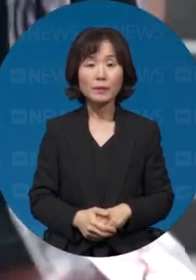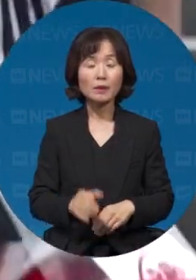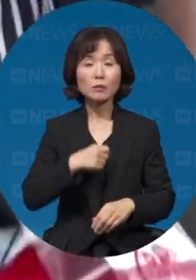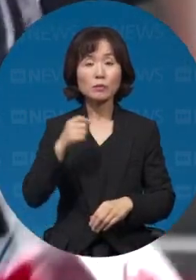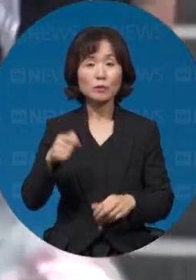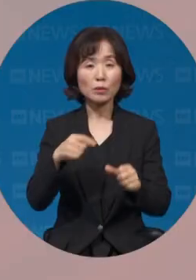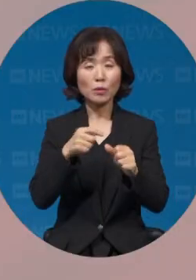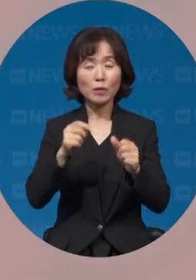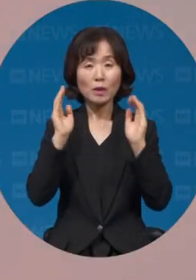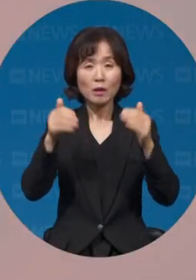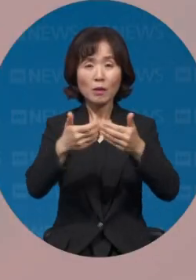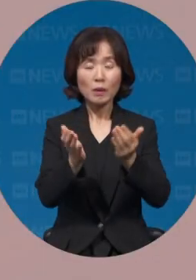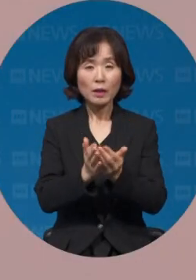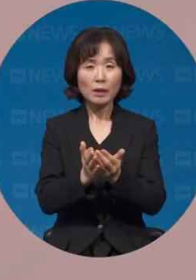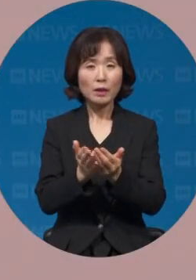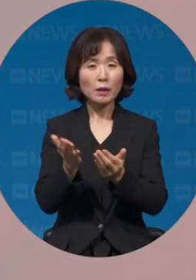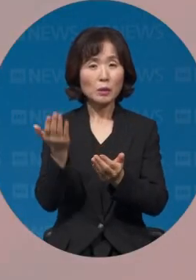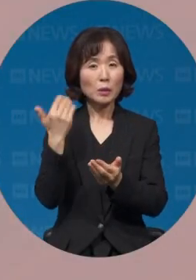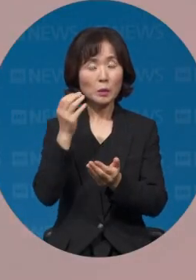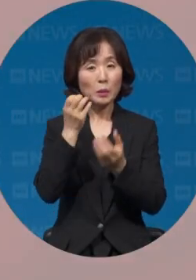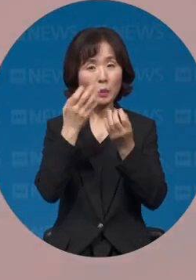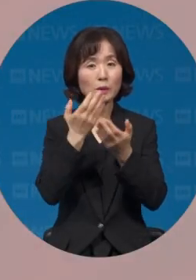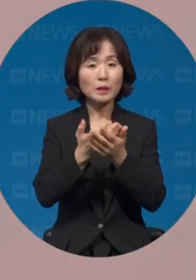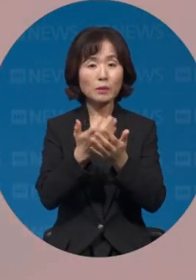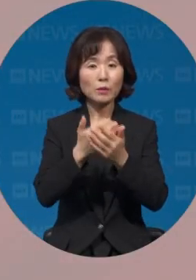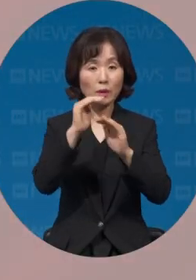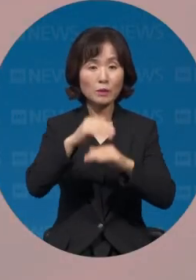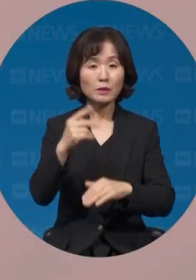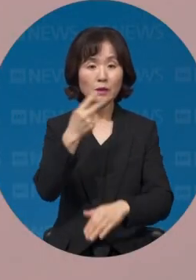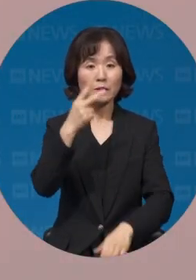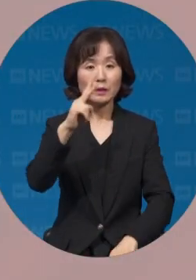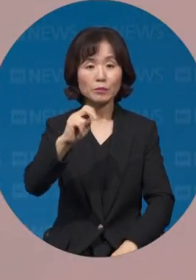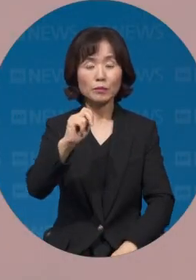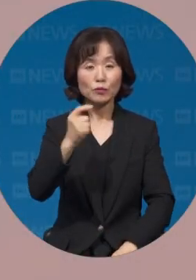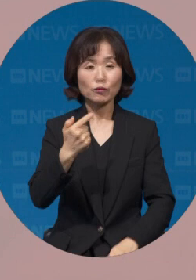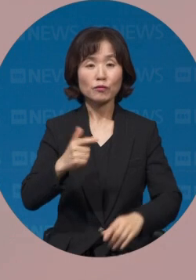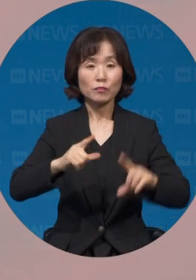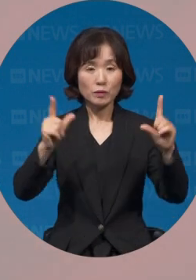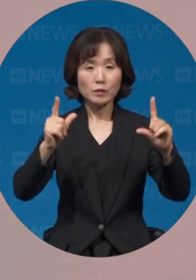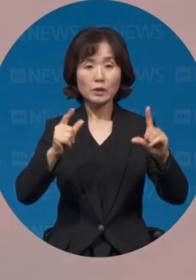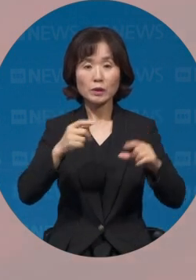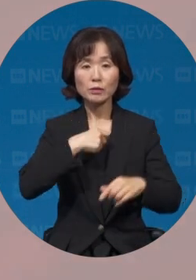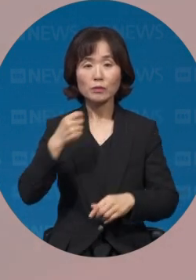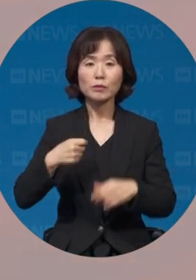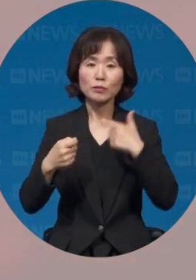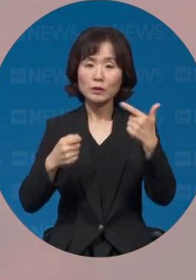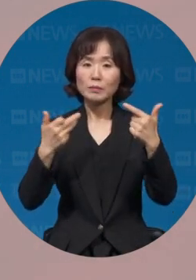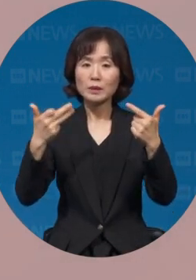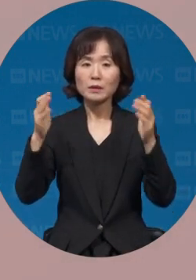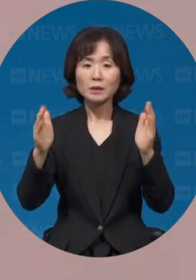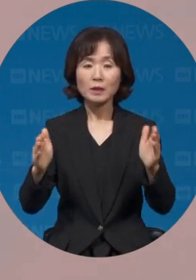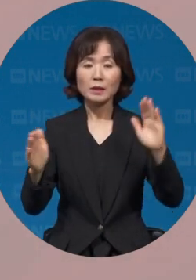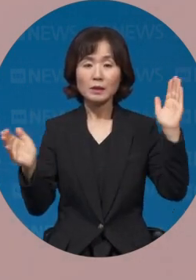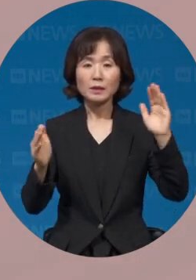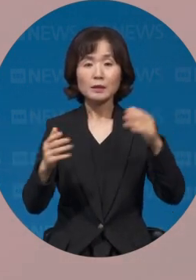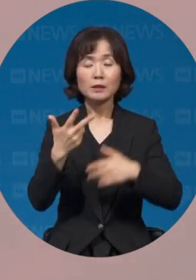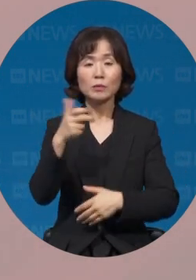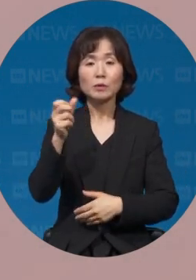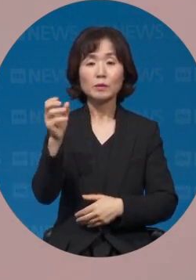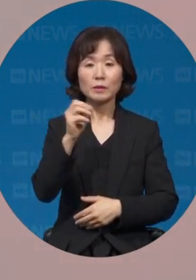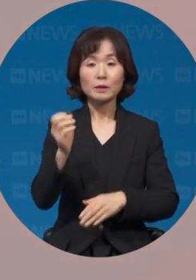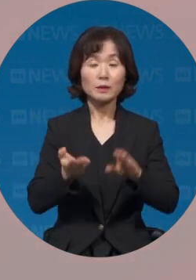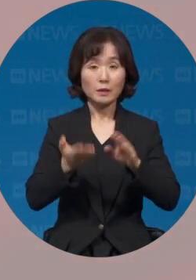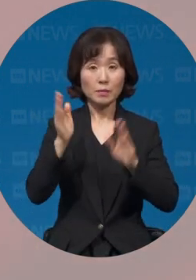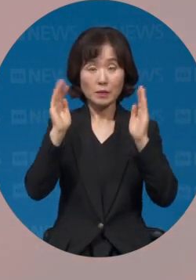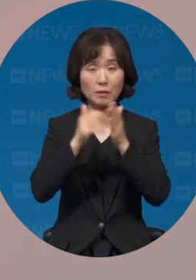중국 교육학회의 최신 자료에 따르면 2016년 중국에서 6세에서 18세 사이 학생의 75% 이상이